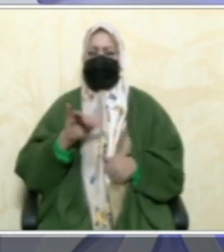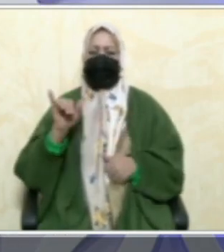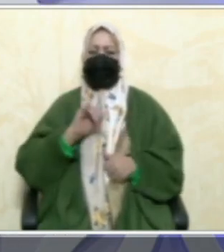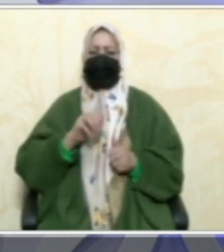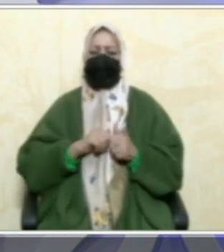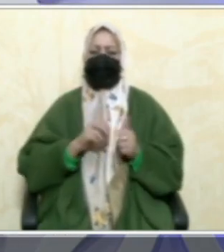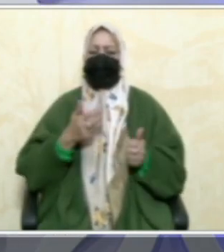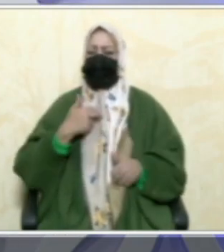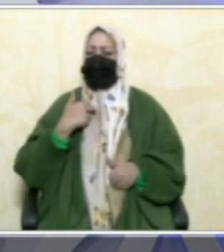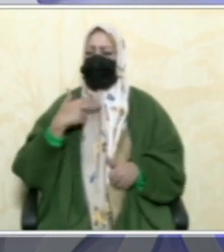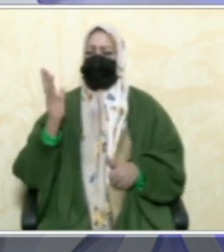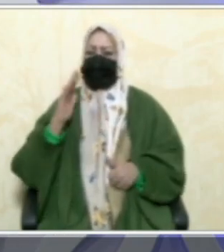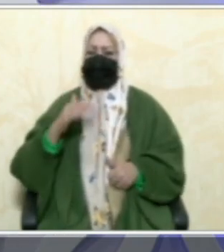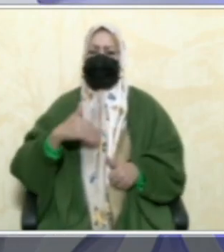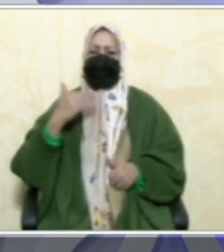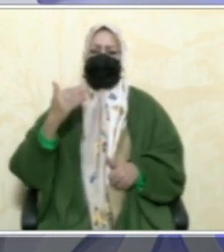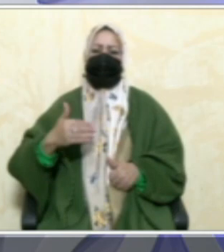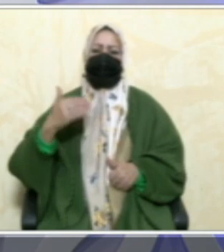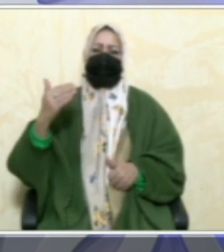سنختار إصلاح العقيدة.